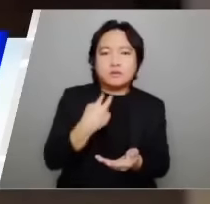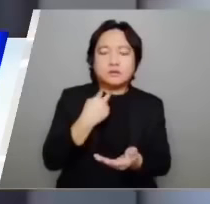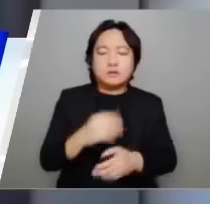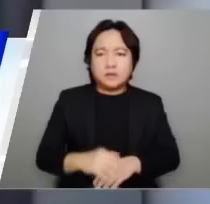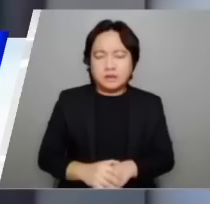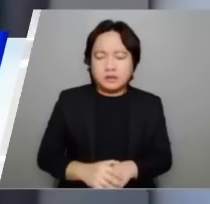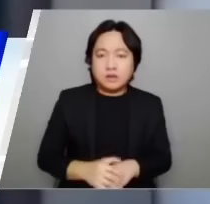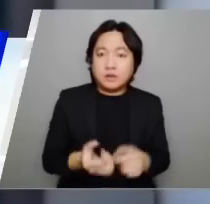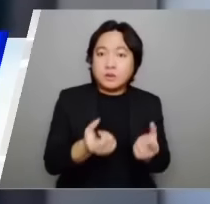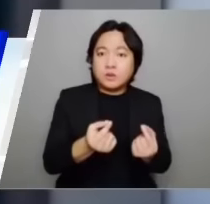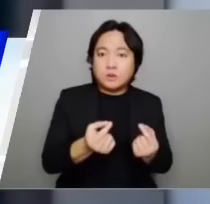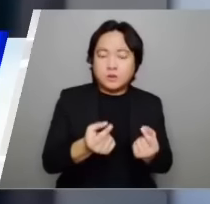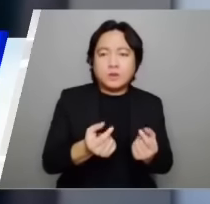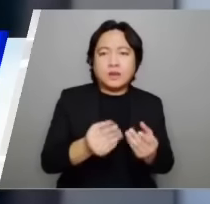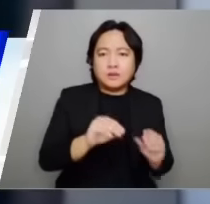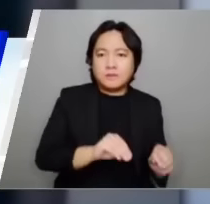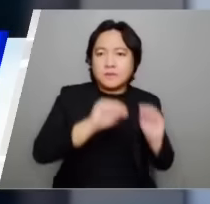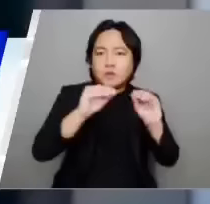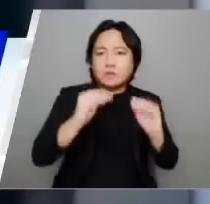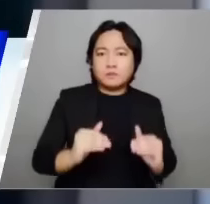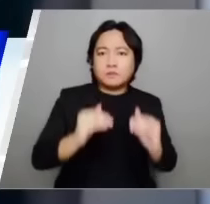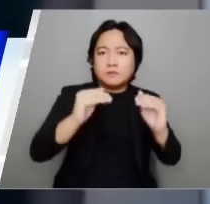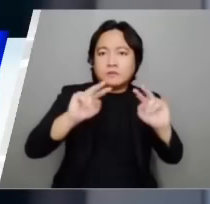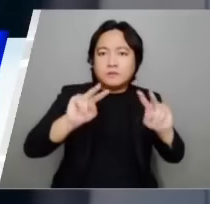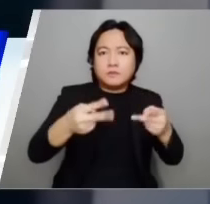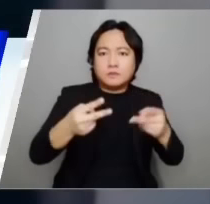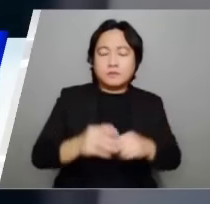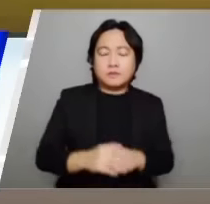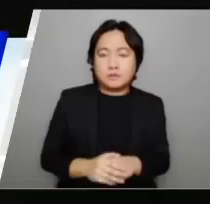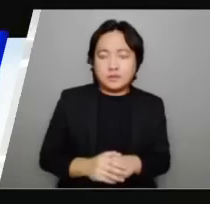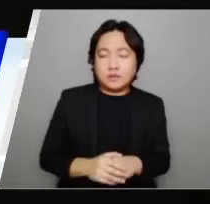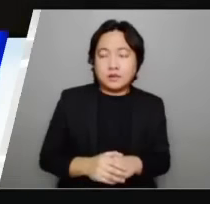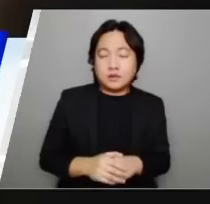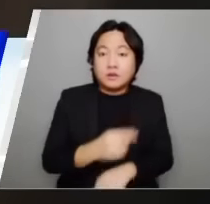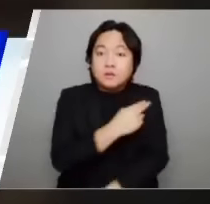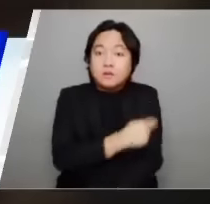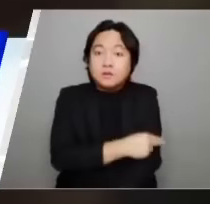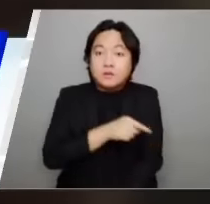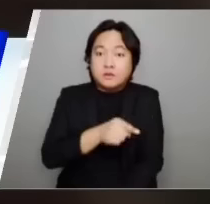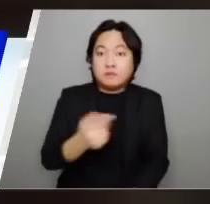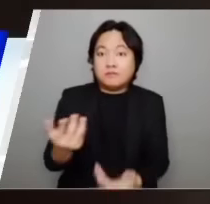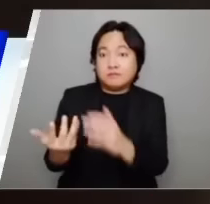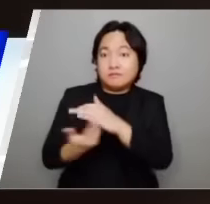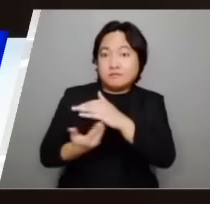floor. Hindi muna tatanggap ng mga bagong pasyente ang ospital.